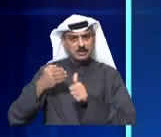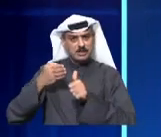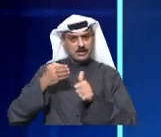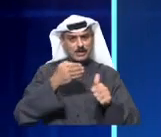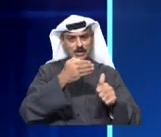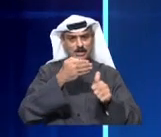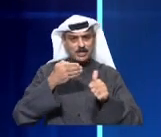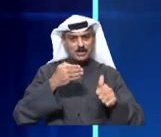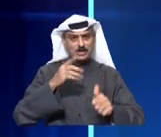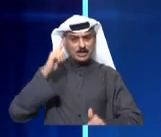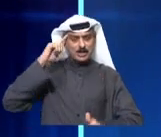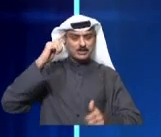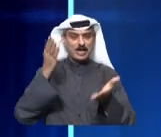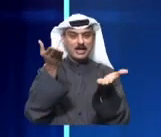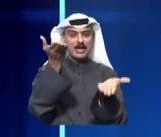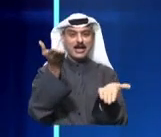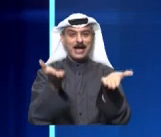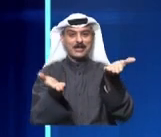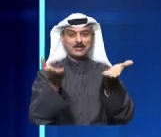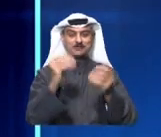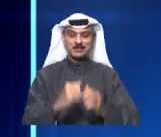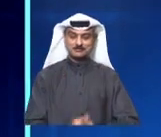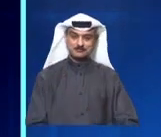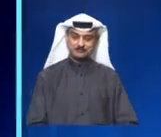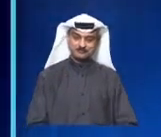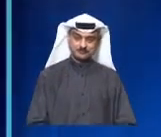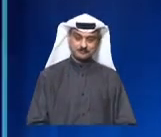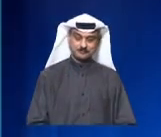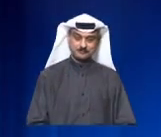القيادة الحكيمة لجلالته.